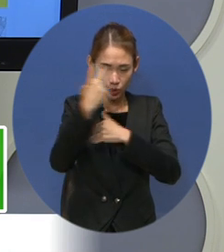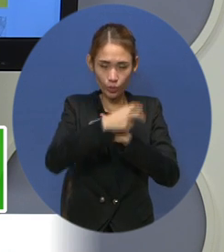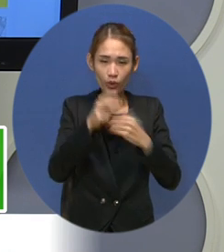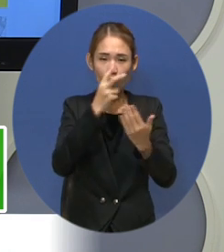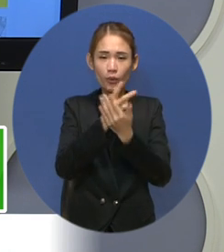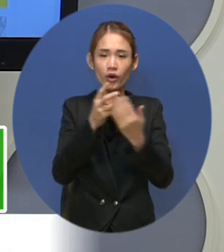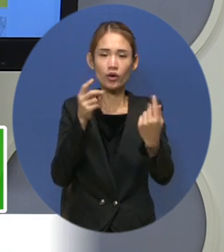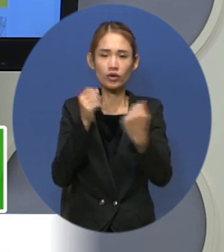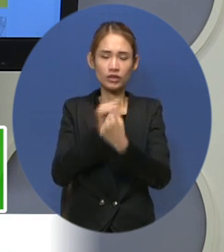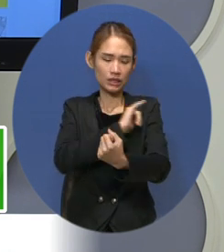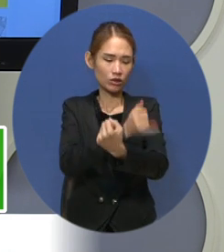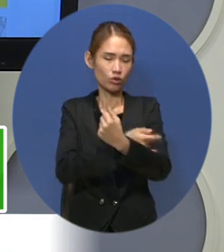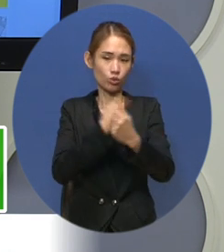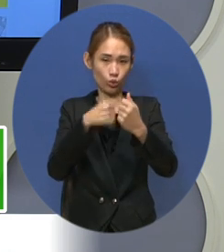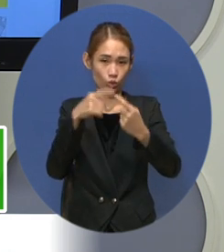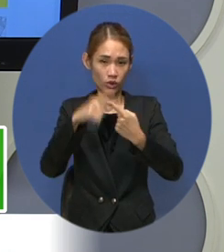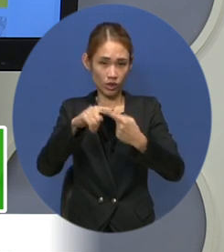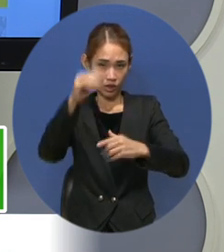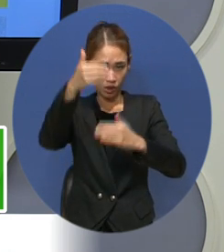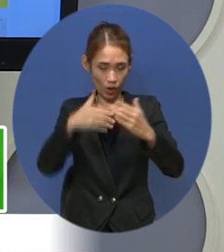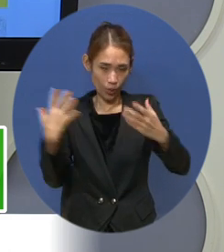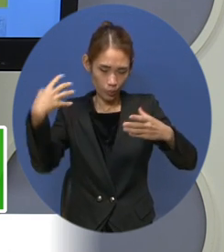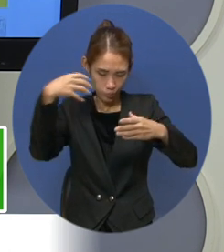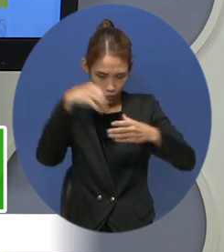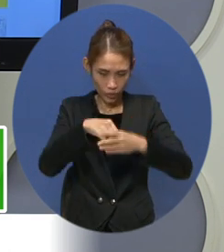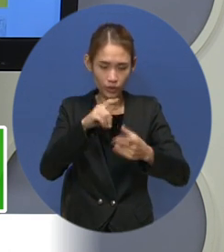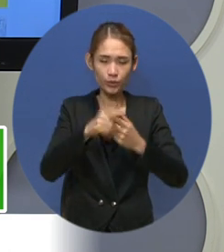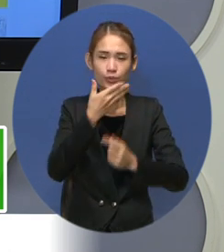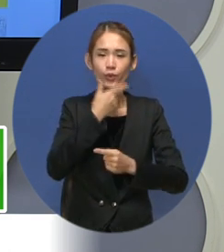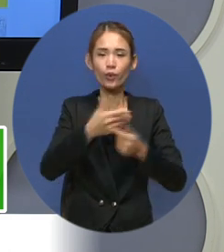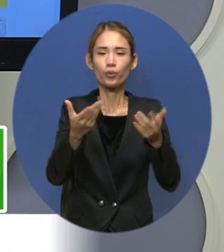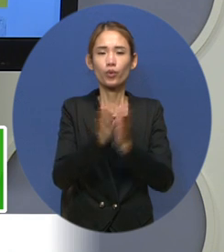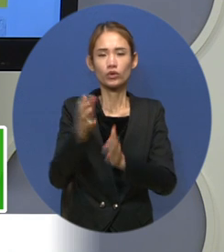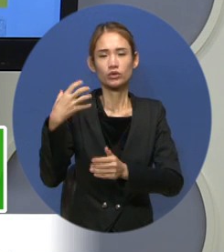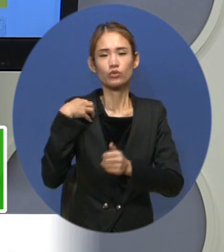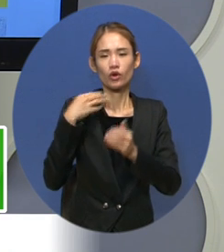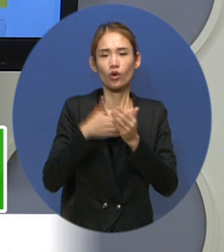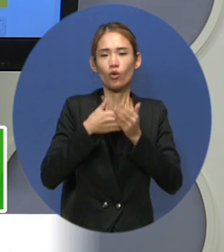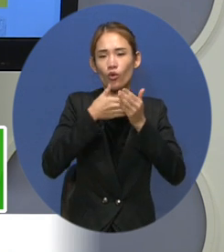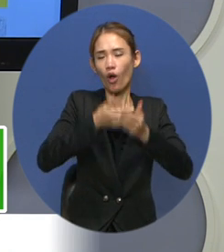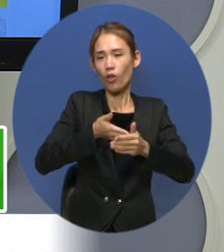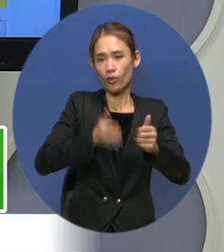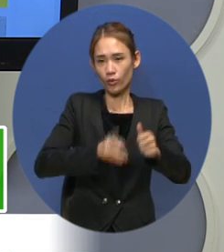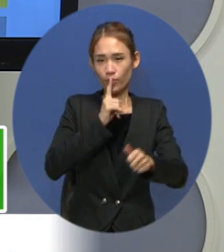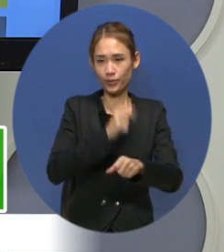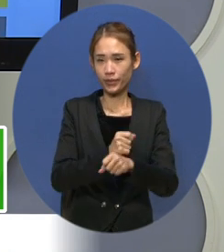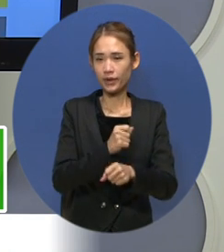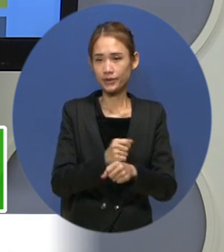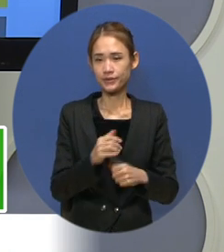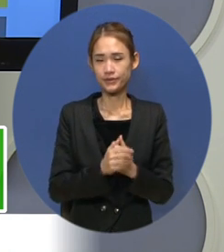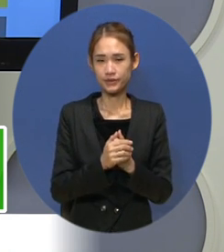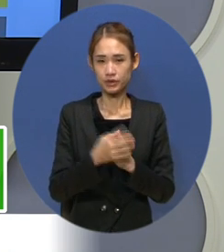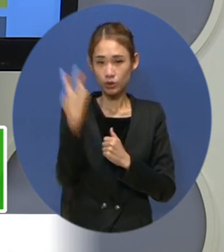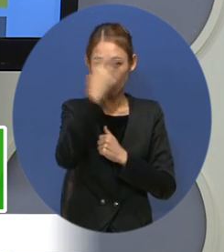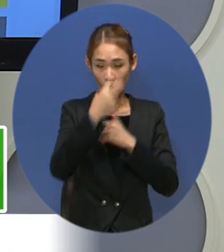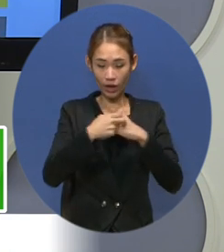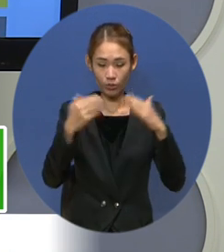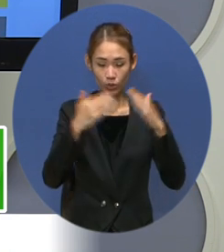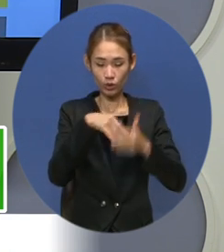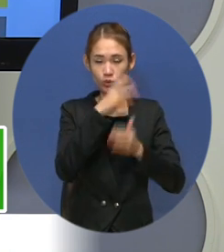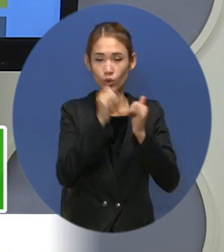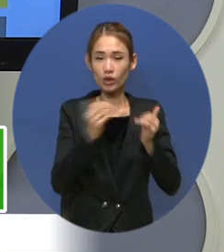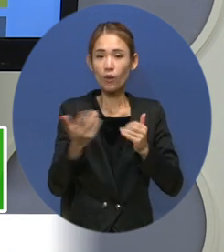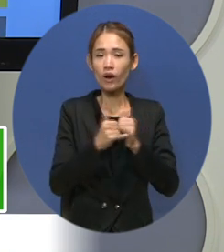인권교육 에 관한 사항을 포함할 것을 보건복지부에 권고했다 고 밝혔는데요 요양병원은 노인